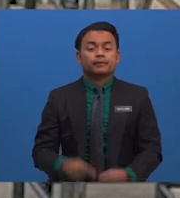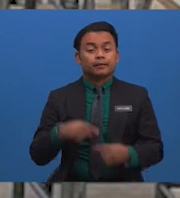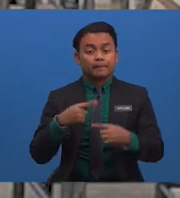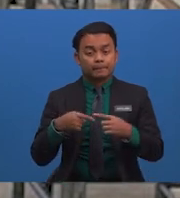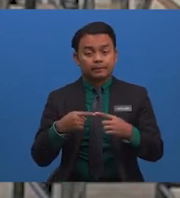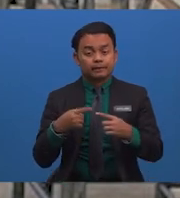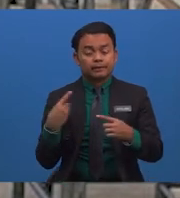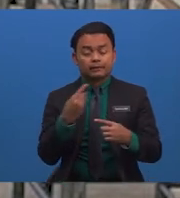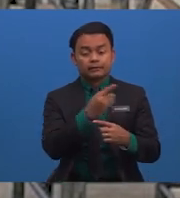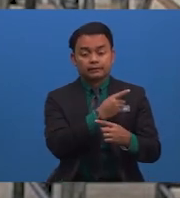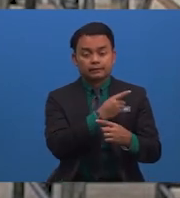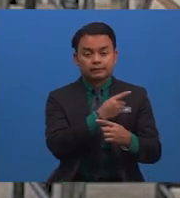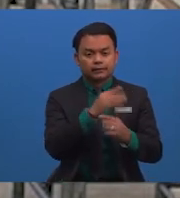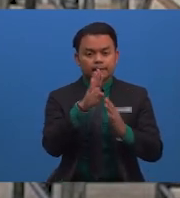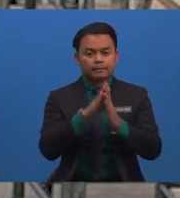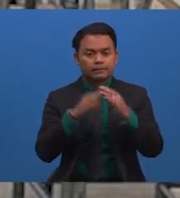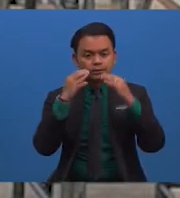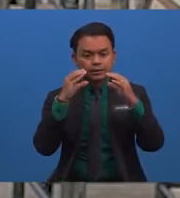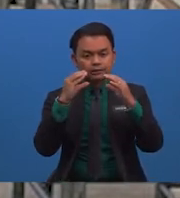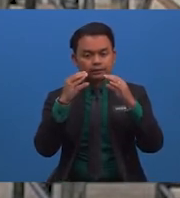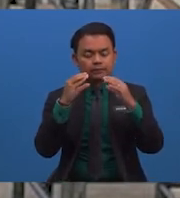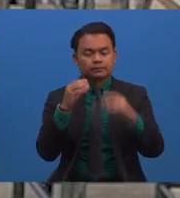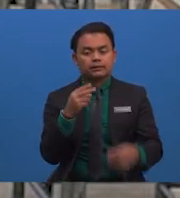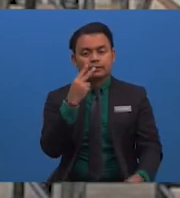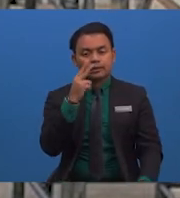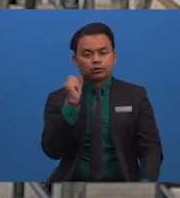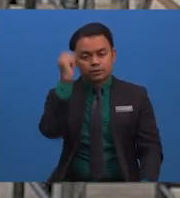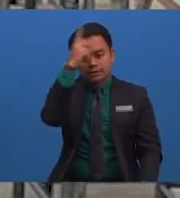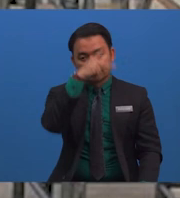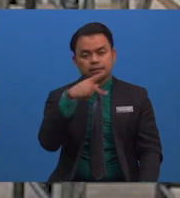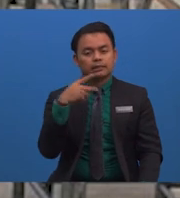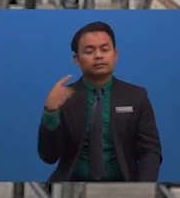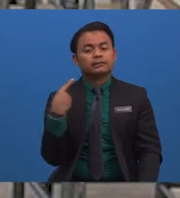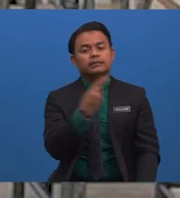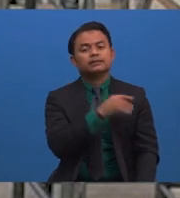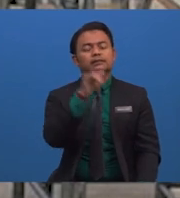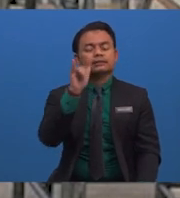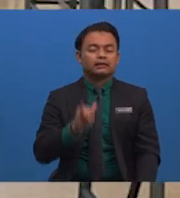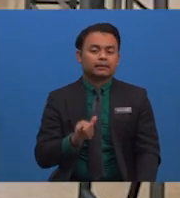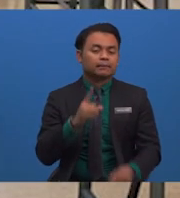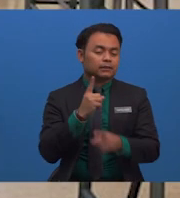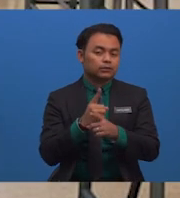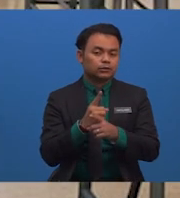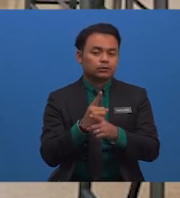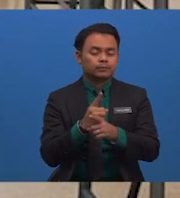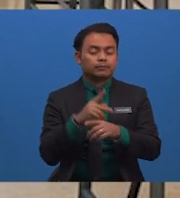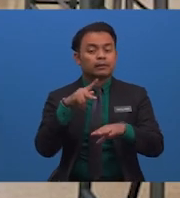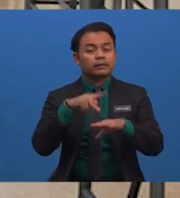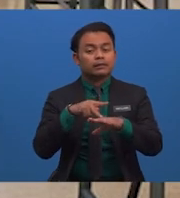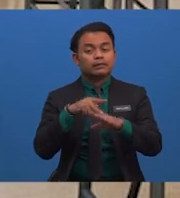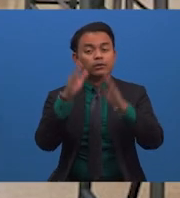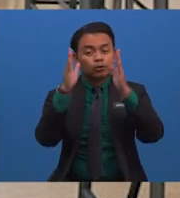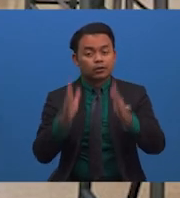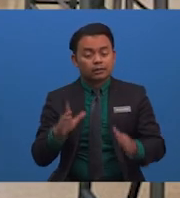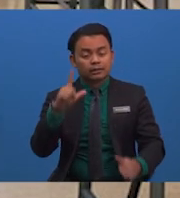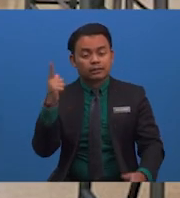mencerminkan budi pekerti kita yang sebenar kepada orang lain. Situasi lain